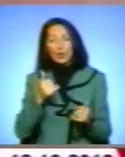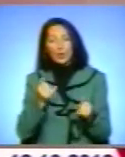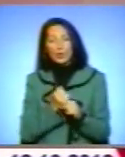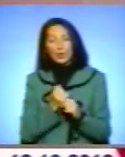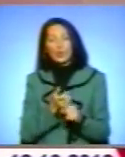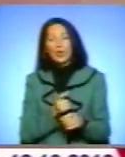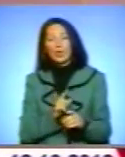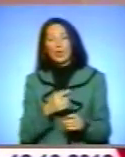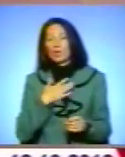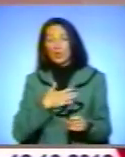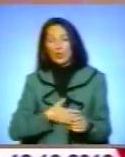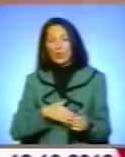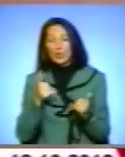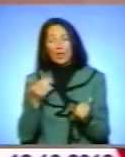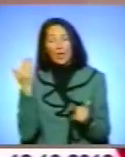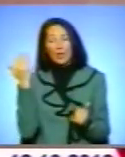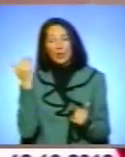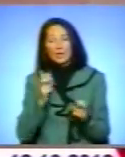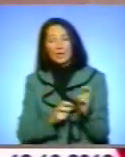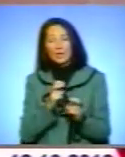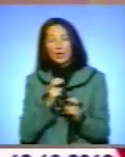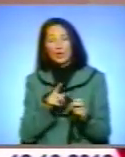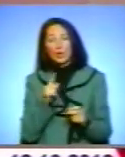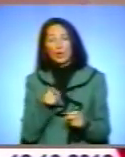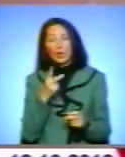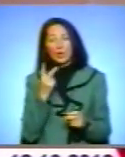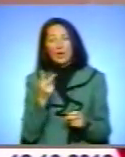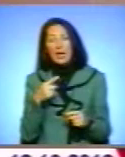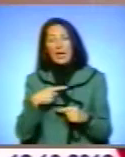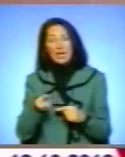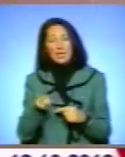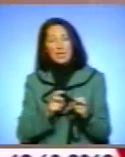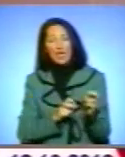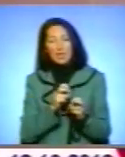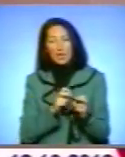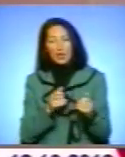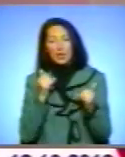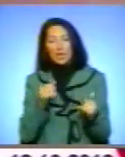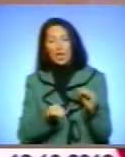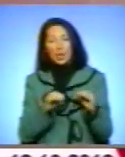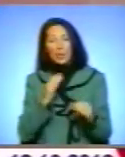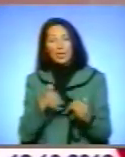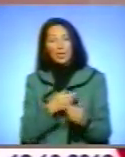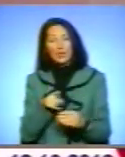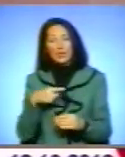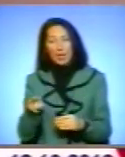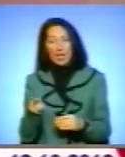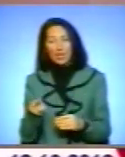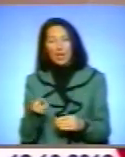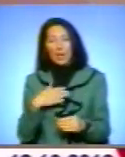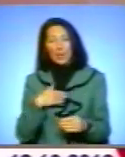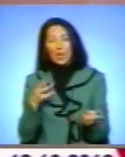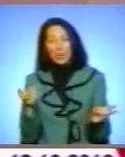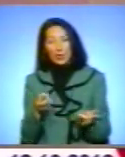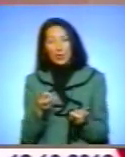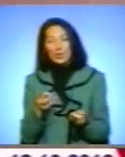і колись завод, то два різних заводи. Зараз обладнання зовсім інакше. А мені приходиться